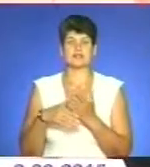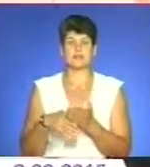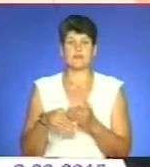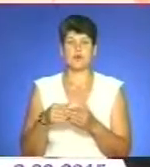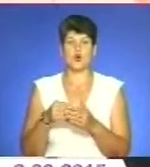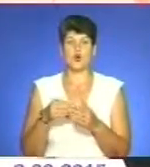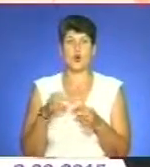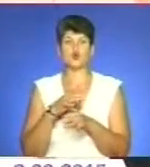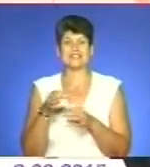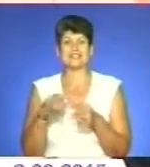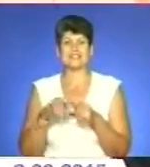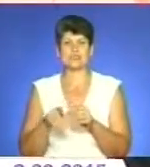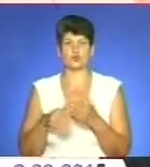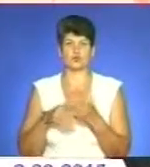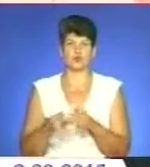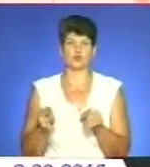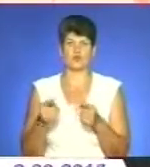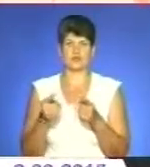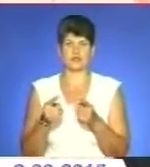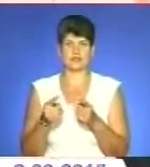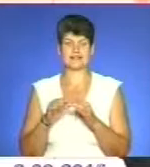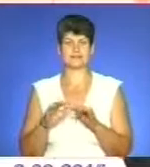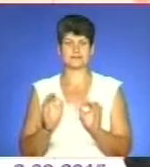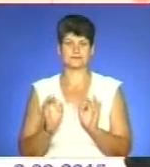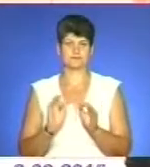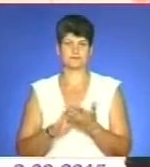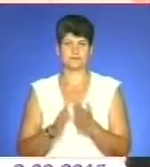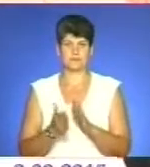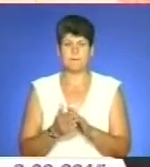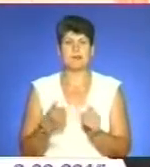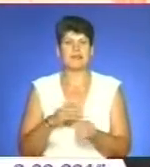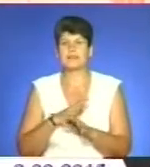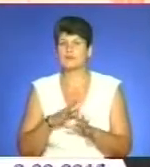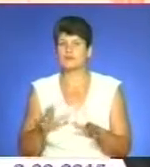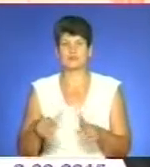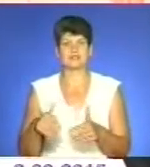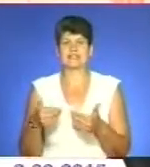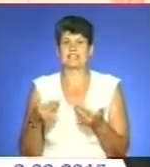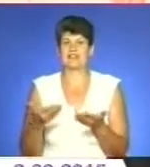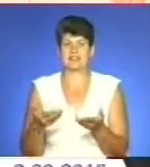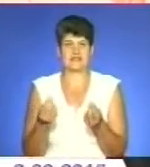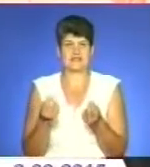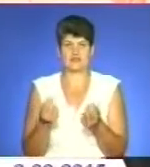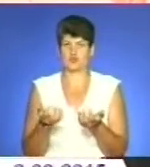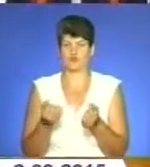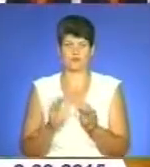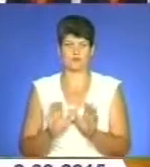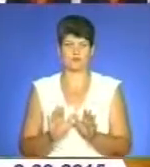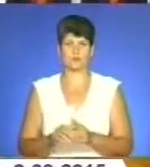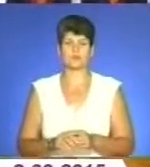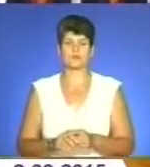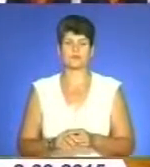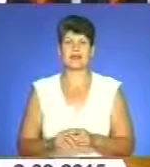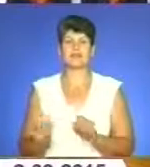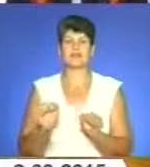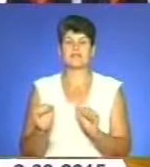технічну допомогу у створенні, так скажемо, середовища. Тому ми не будемо надавати безпосередньо фінансову підтримку. Керівники